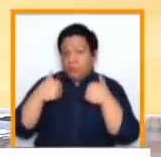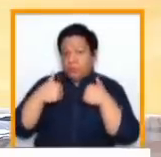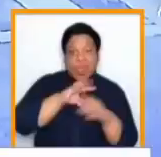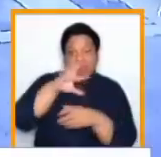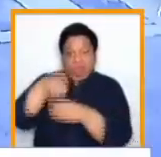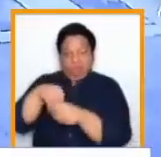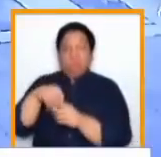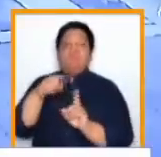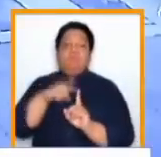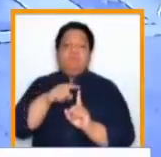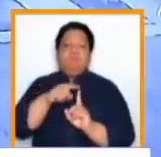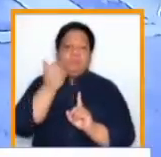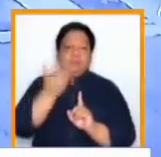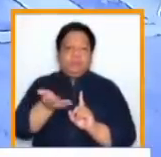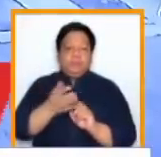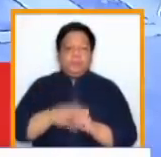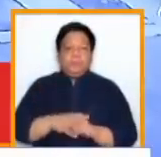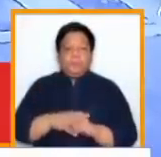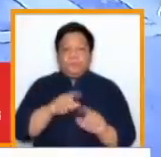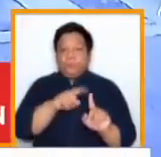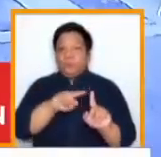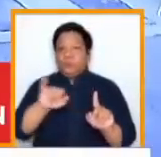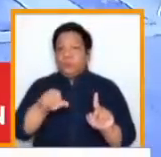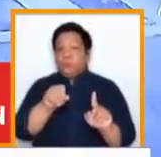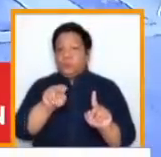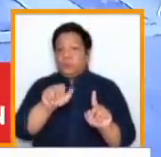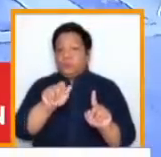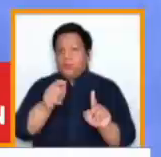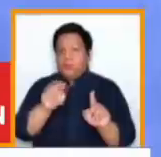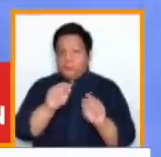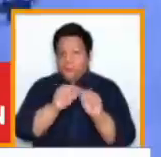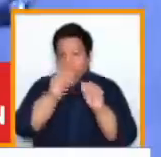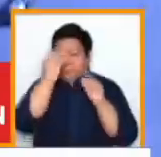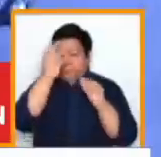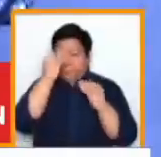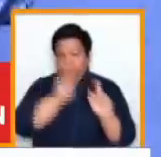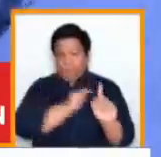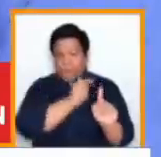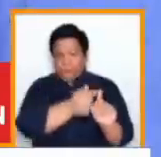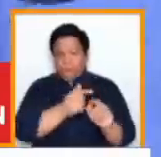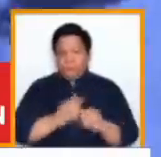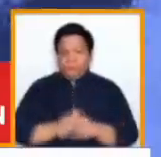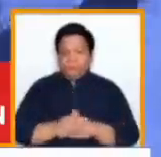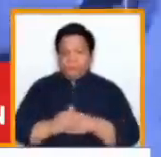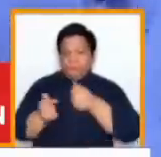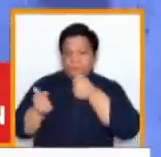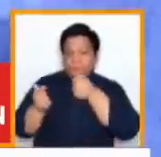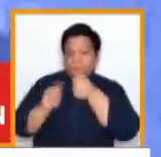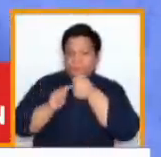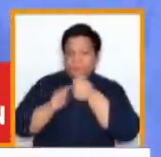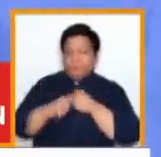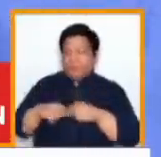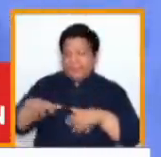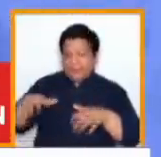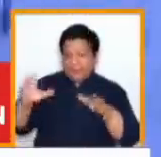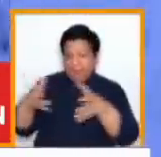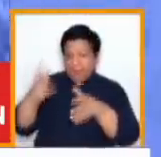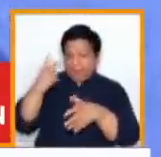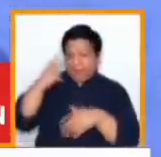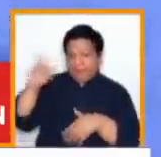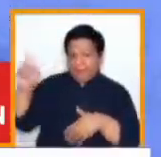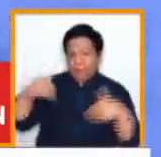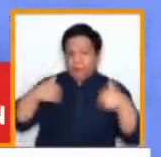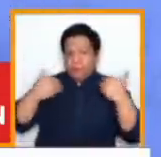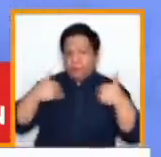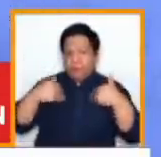Andal. Biglang nagtakbuhan palayo ang mga kabataang ito sa Jacinto Street, Tondo, Maynila nitong Linggo, bandang alauna ng madaling